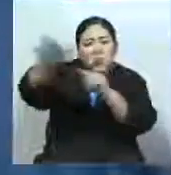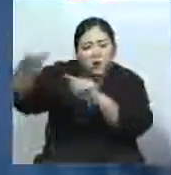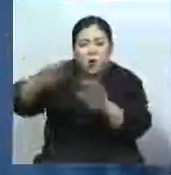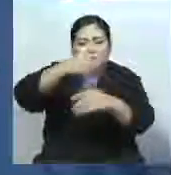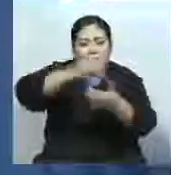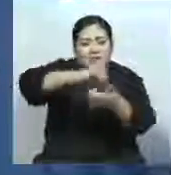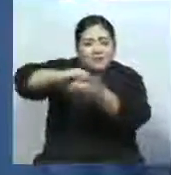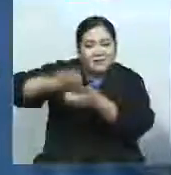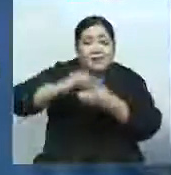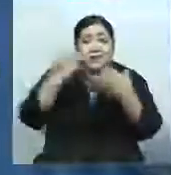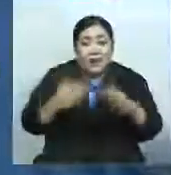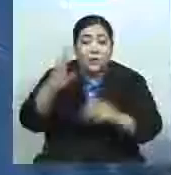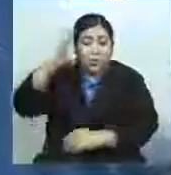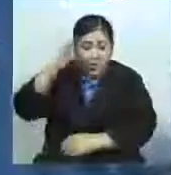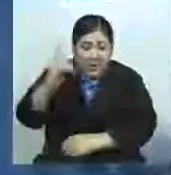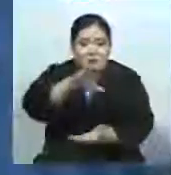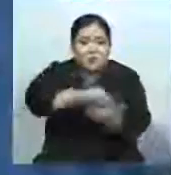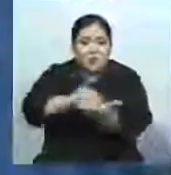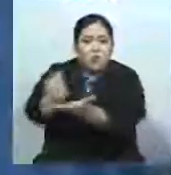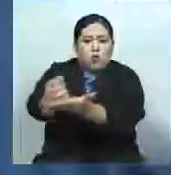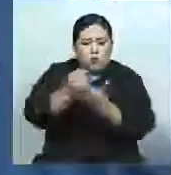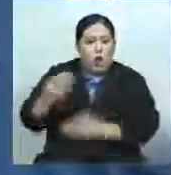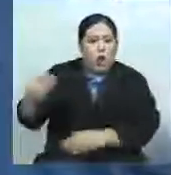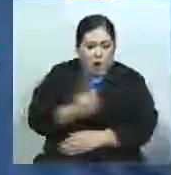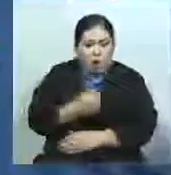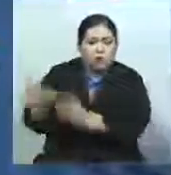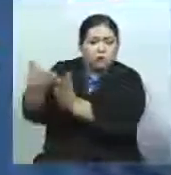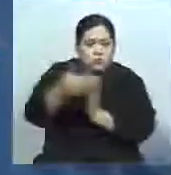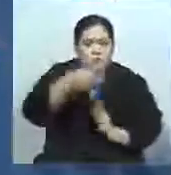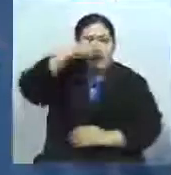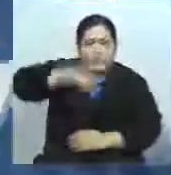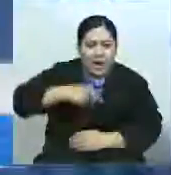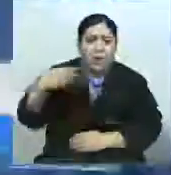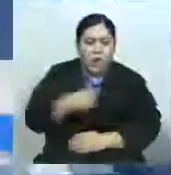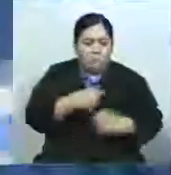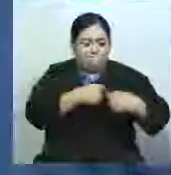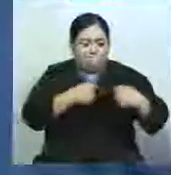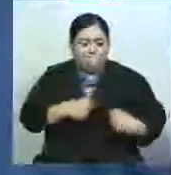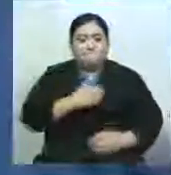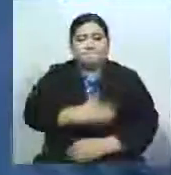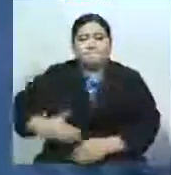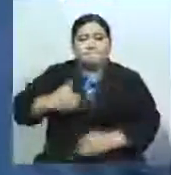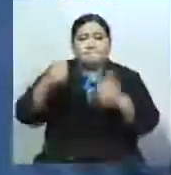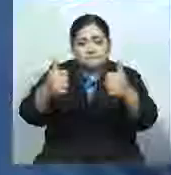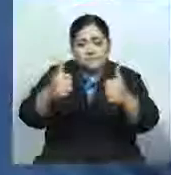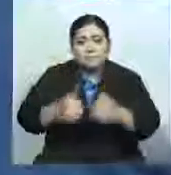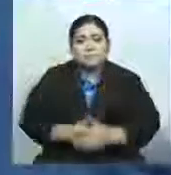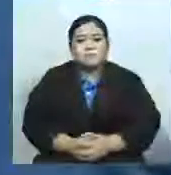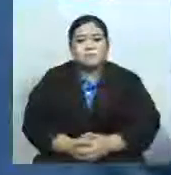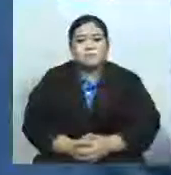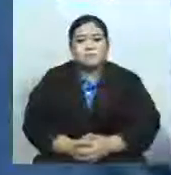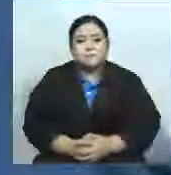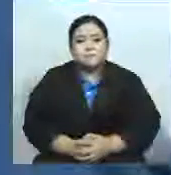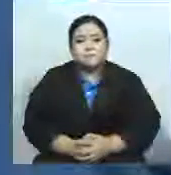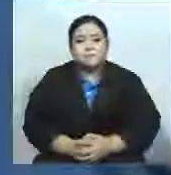ลนะคะเพื่อจะช่วยเหลือโดยเร็วที่สุดที่จะกลับมาเมืองไทยอย่างปลอดภัยแล้วก็สุขภาพจิตดีค่ะ จากที่ได้พูดคุยกับแรงงานที่นั่น